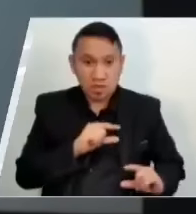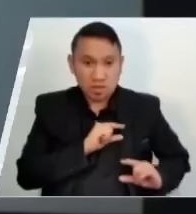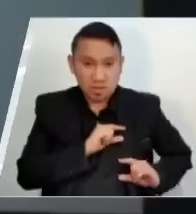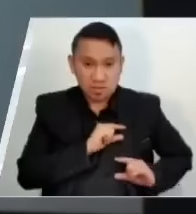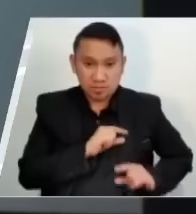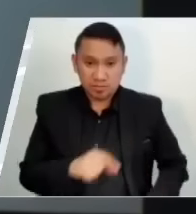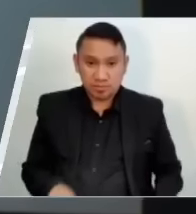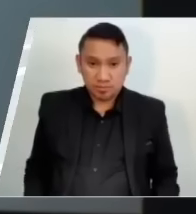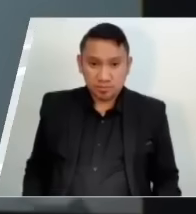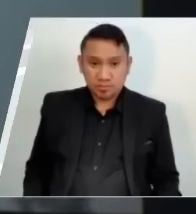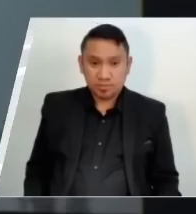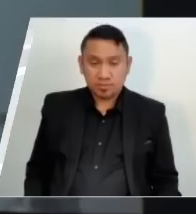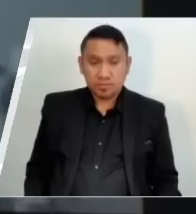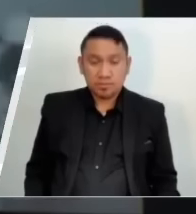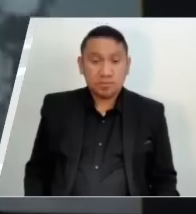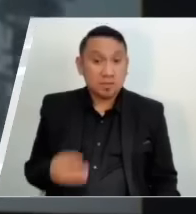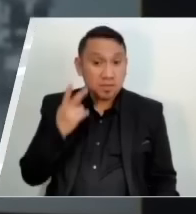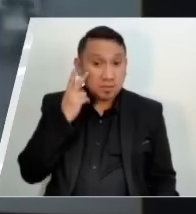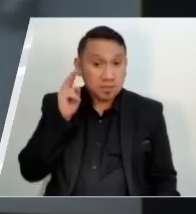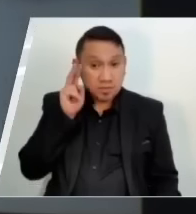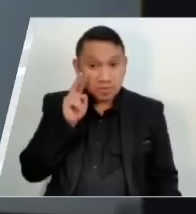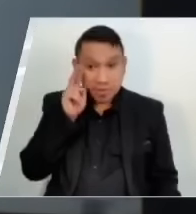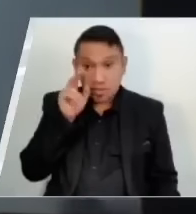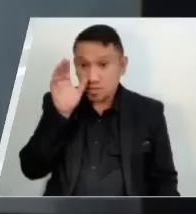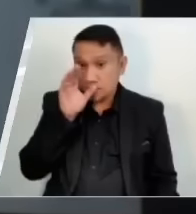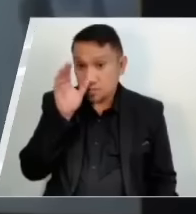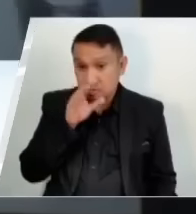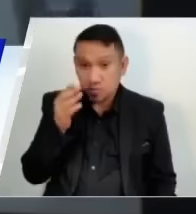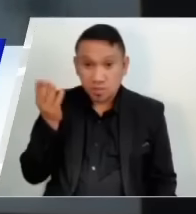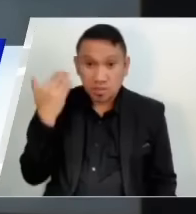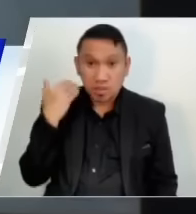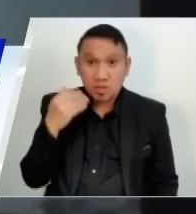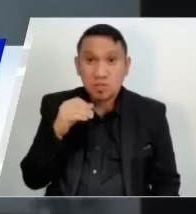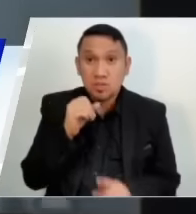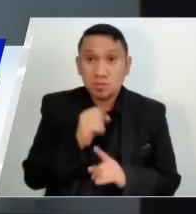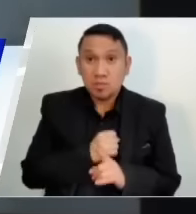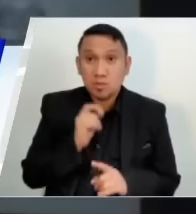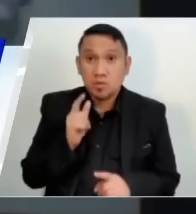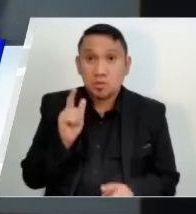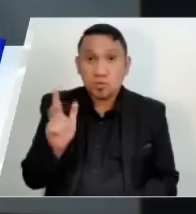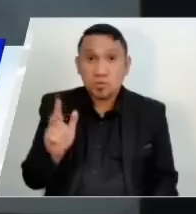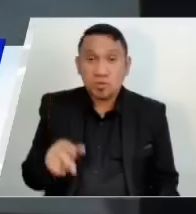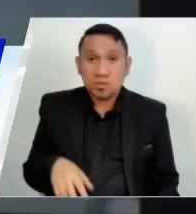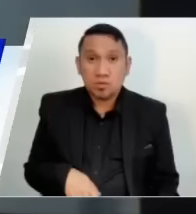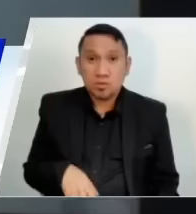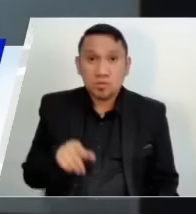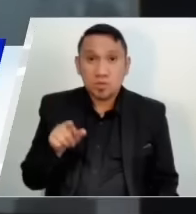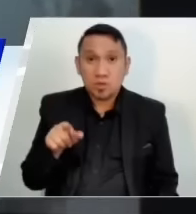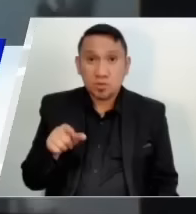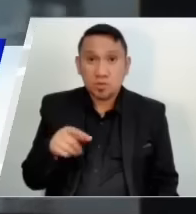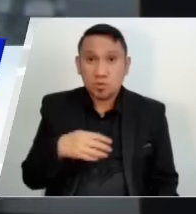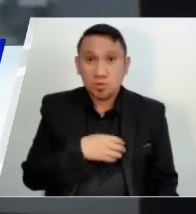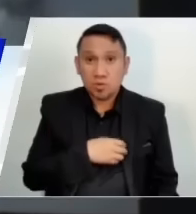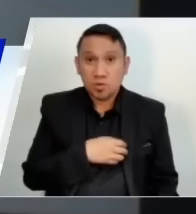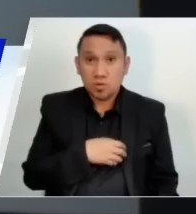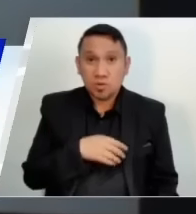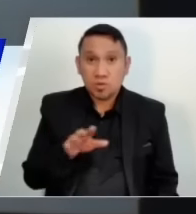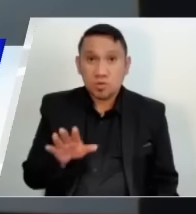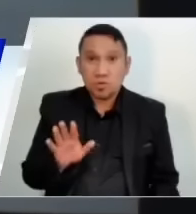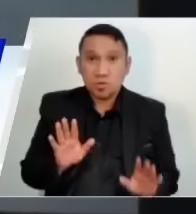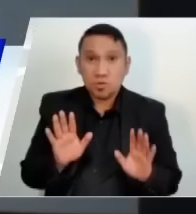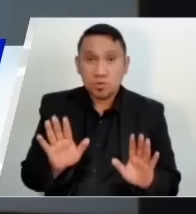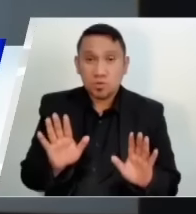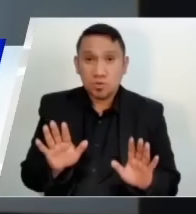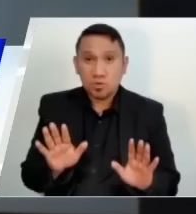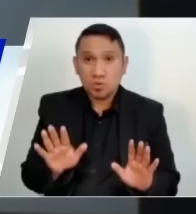Sa isang viral video sa Cebu noong September 2023, biglang itinulak ng gwardiya ang isang metal barrier para pigilang makaalis